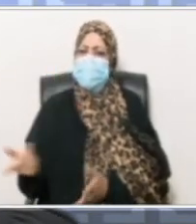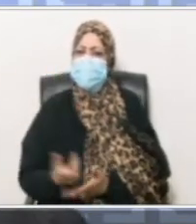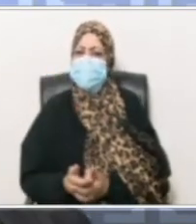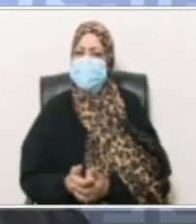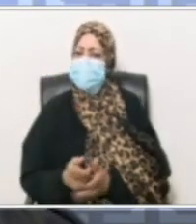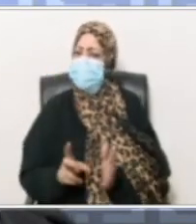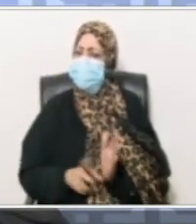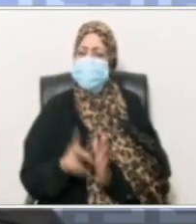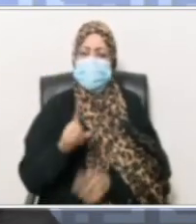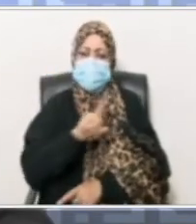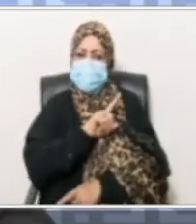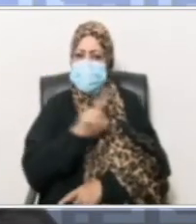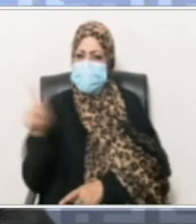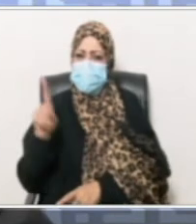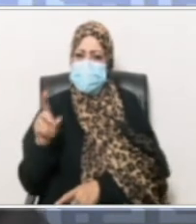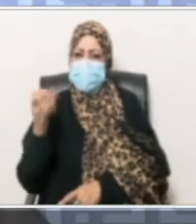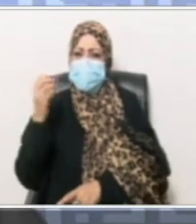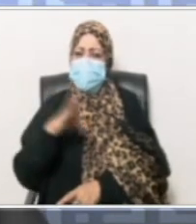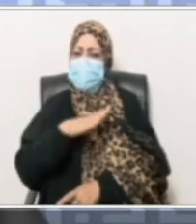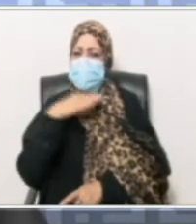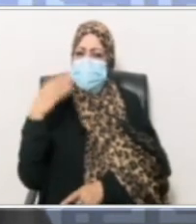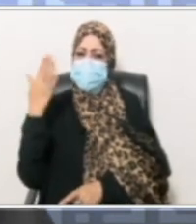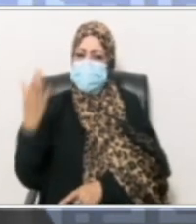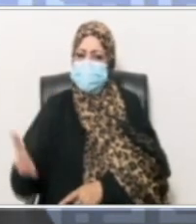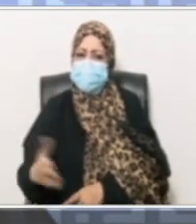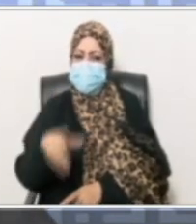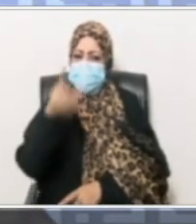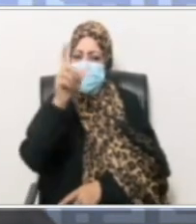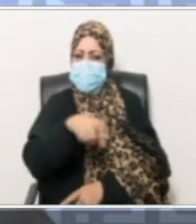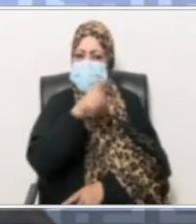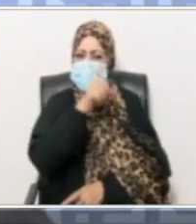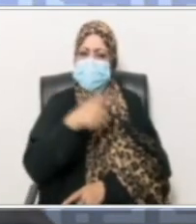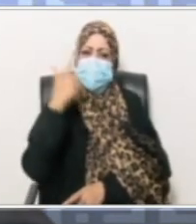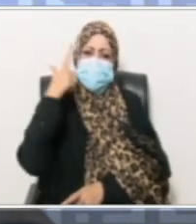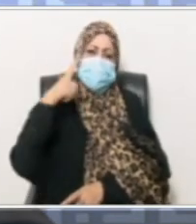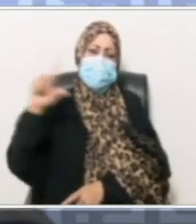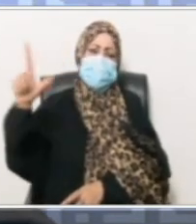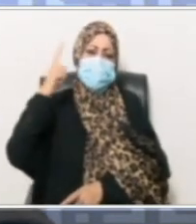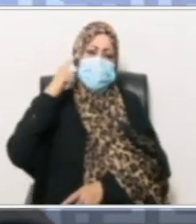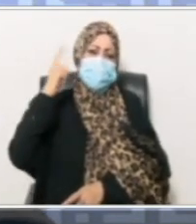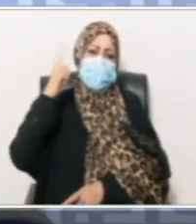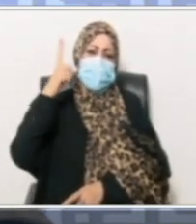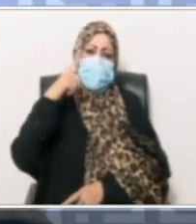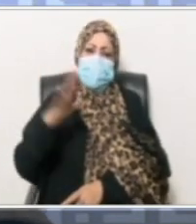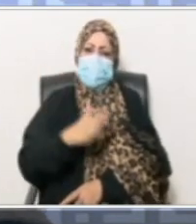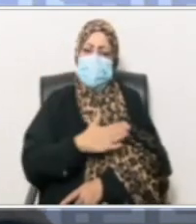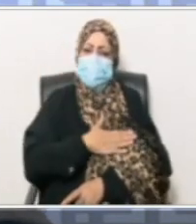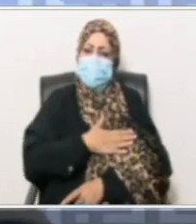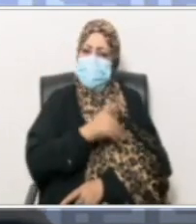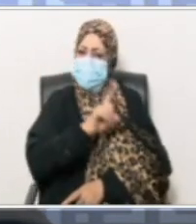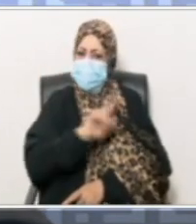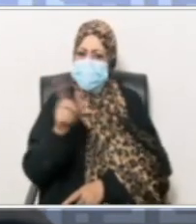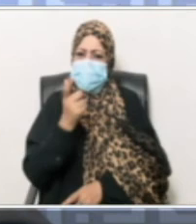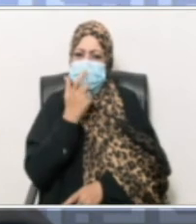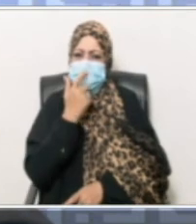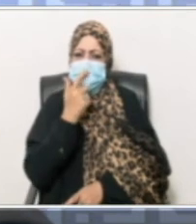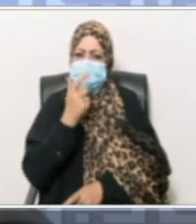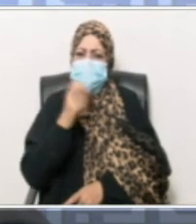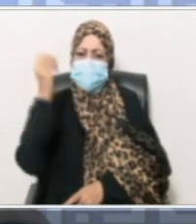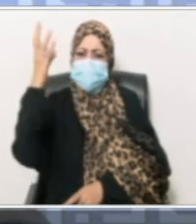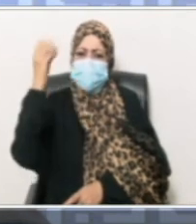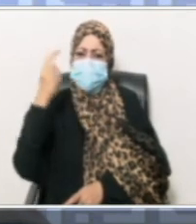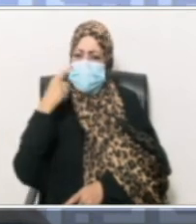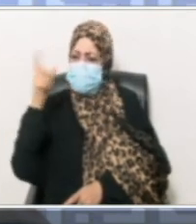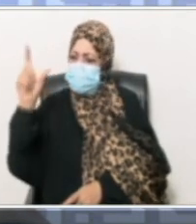أهلنا من غير ليبيا اللي يسمعوا فينا محبي أهل ليبيا، لا تظنوا أن هذه بنغازي في الشرادم اللي يخرجوا الآن في البرلمان وهذول